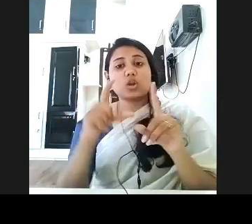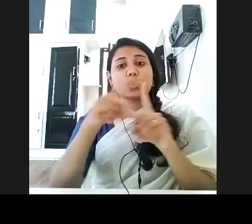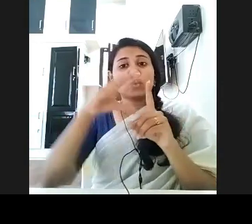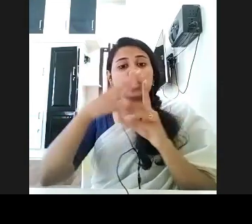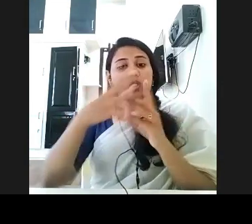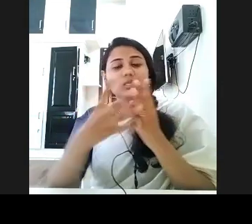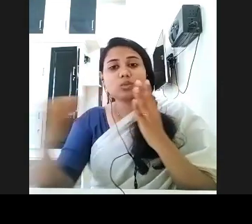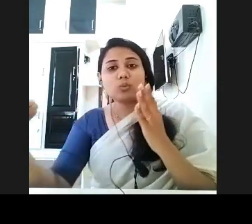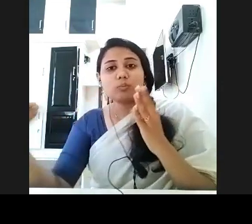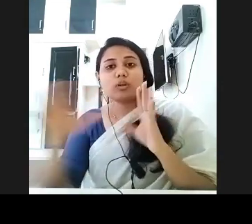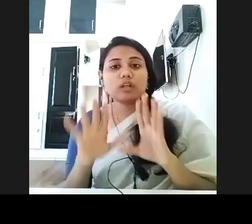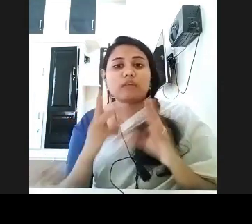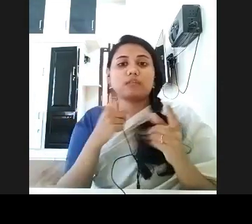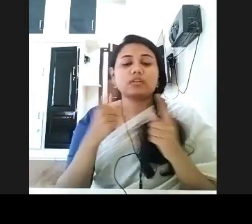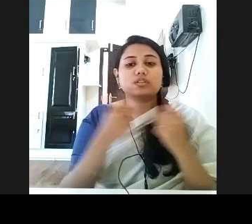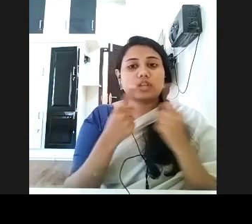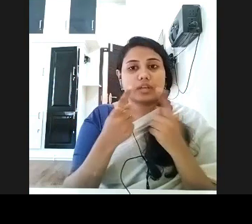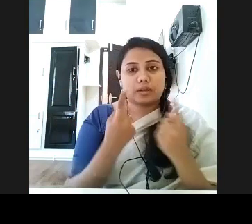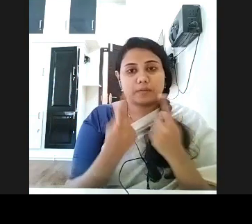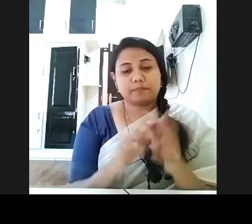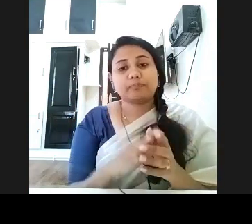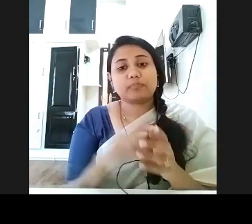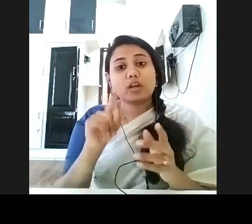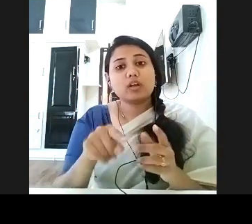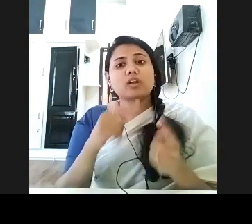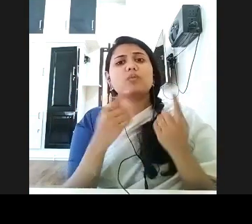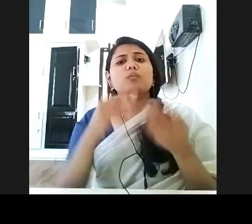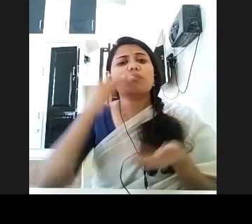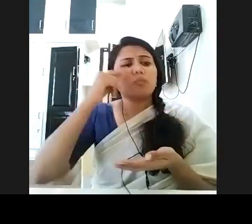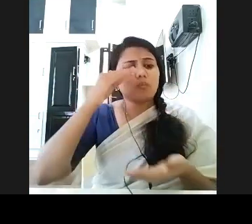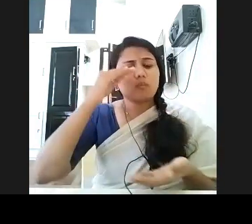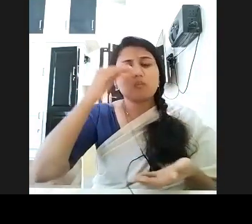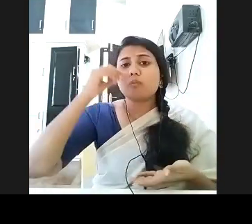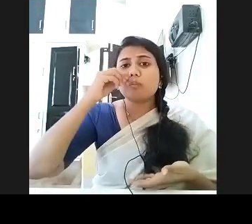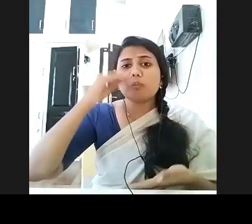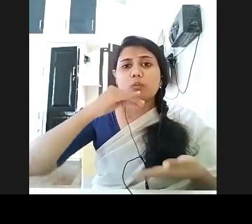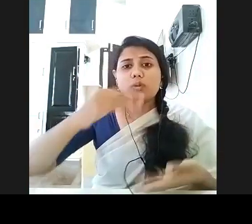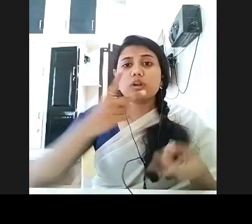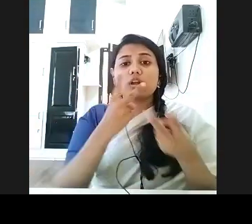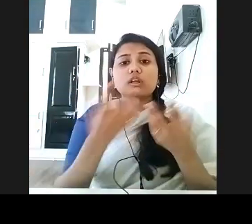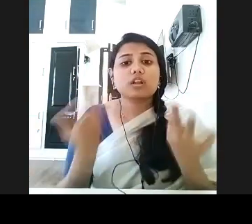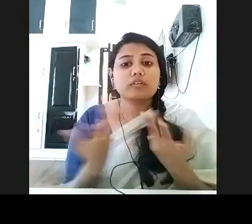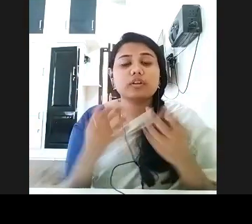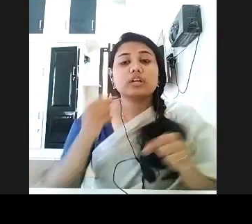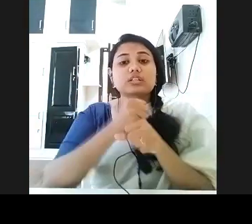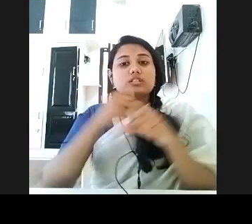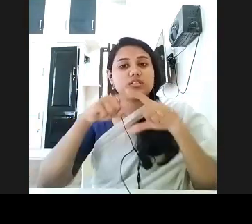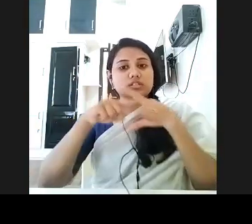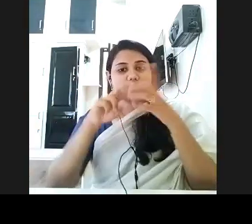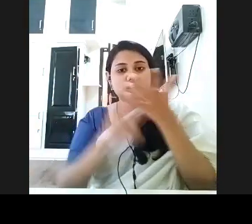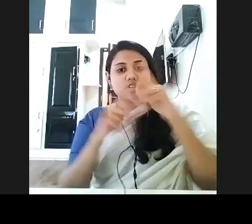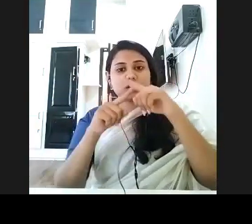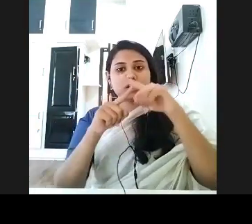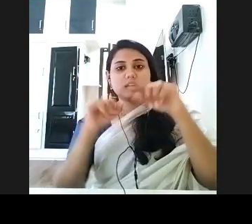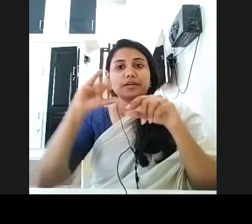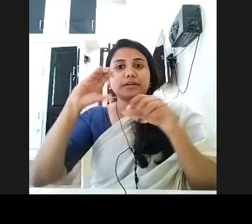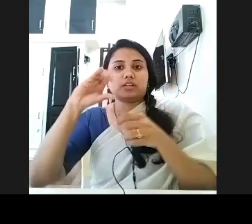ചെയ്തിരിക്കുന്നത്. സോ നമുക്ക് ഐഡിയലി കുട്ടിയെ മോനെ കാണിക്കേണ്ടത് ജനറ്റിസിസ്റ്റിന്റെ അടുത്തായിരിക്കും കാണിക്കേണ്ടത്. നിങ്ങൾ എവിടെയാ